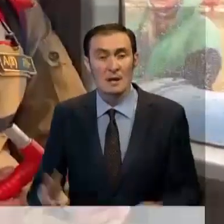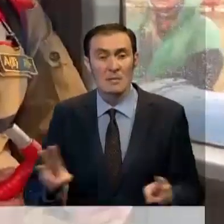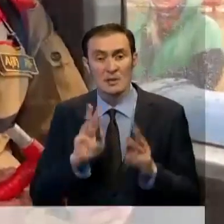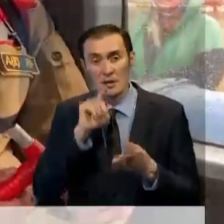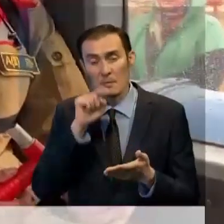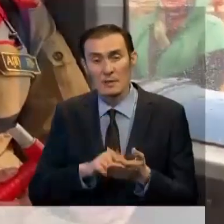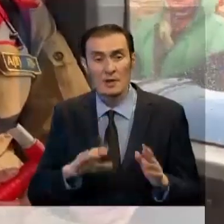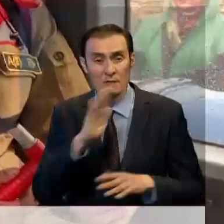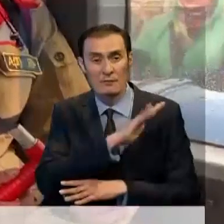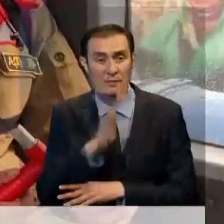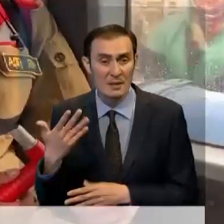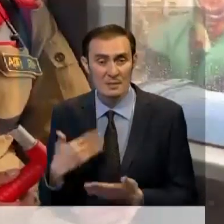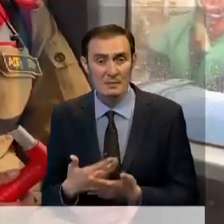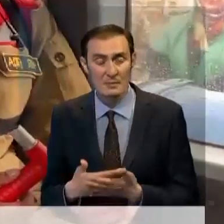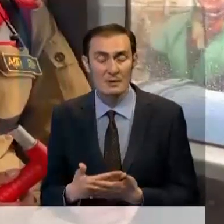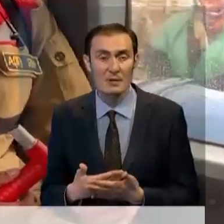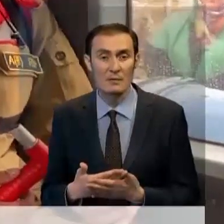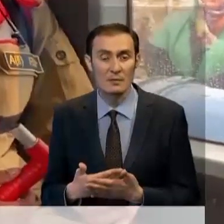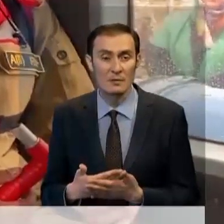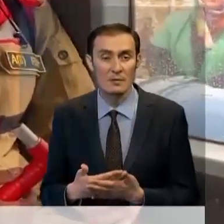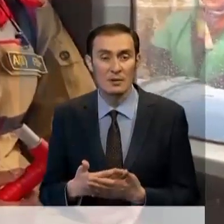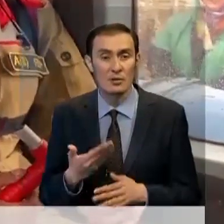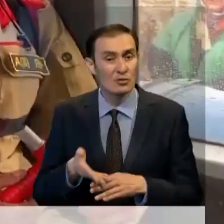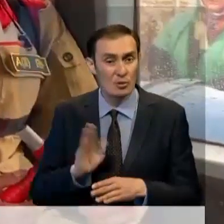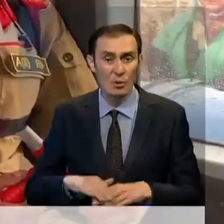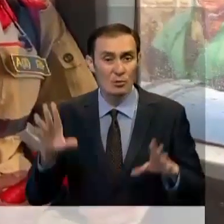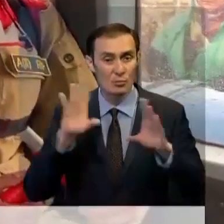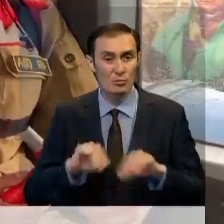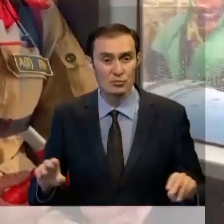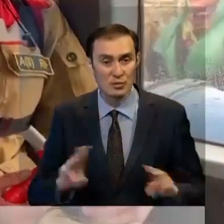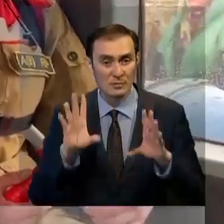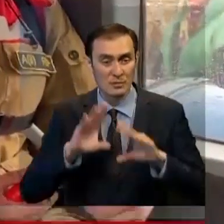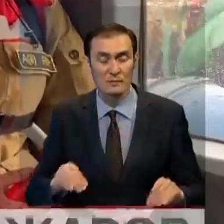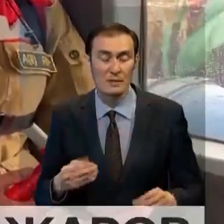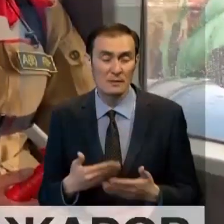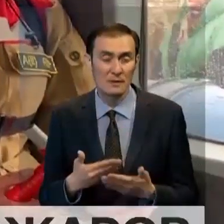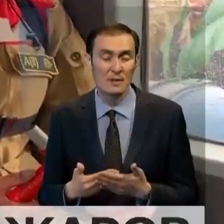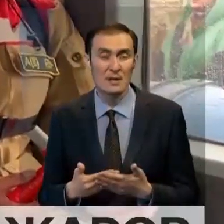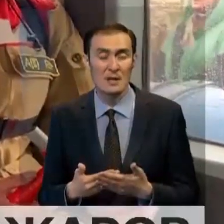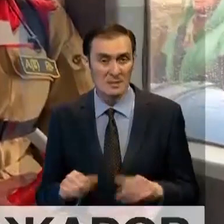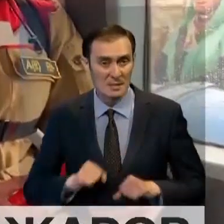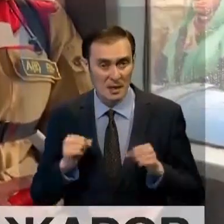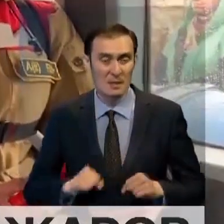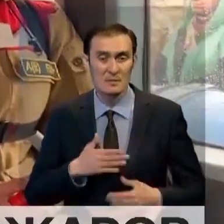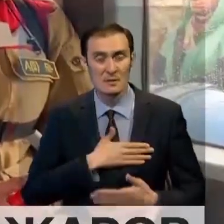в лес, например. Вот тяжело тушить. как бы